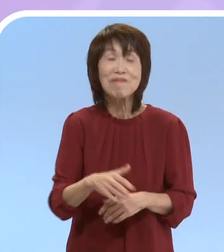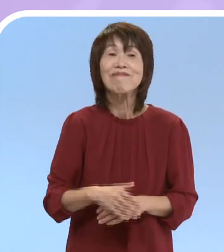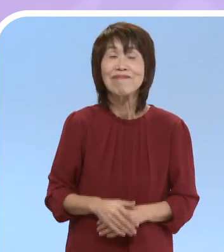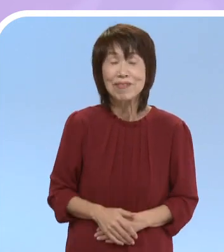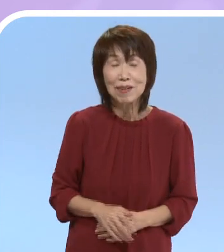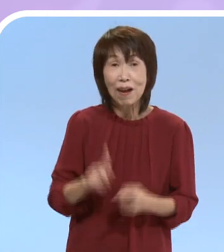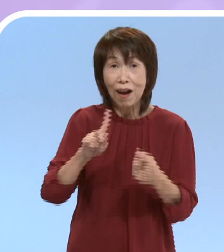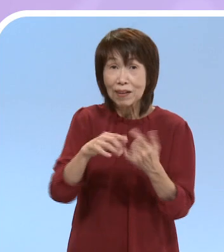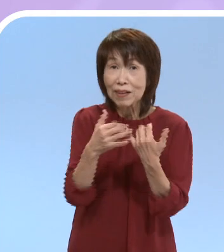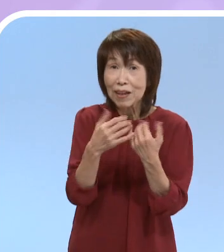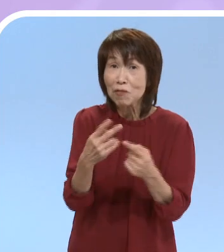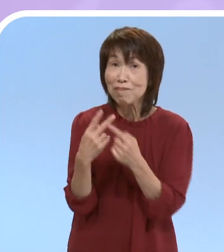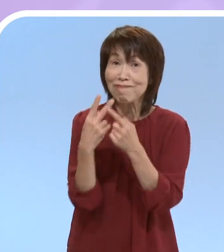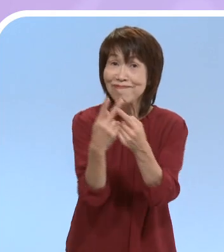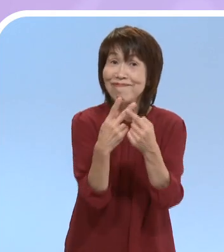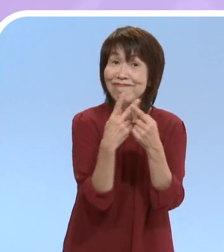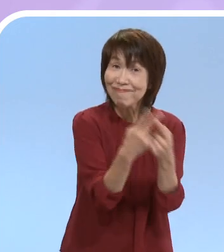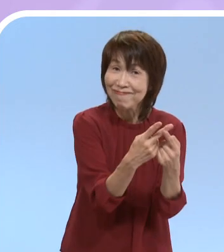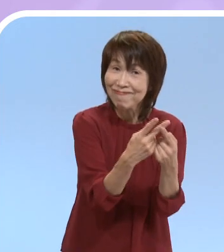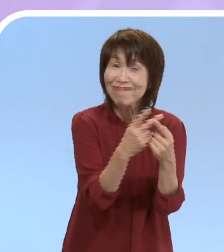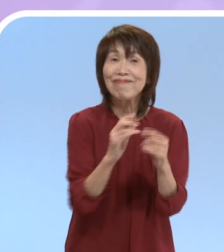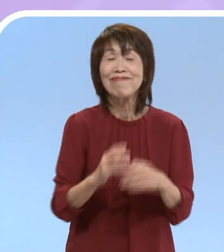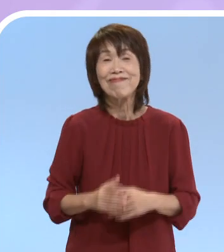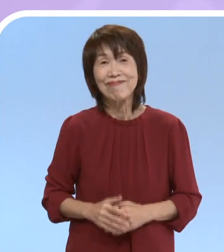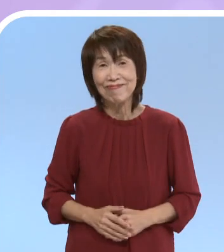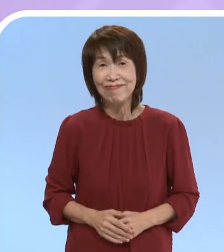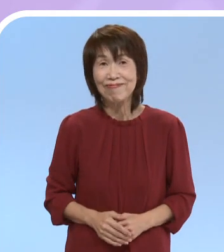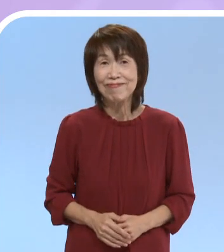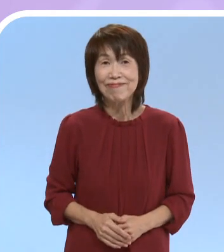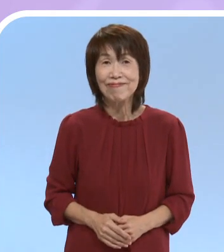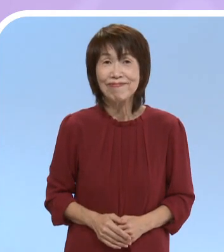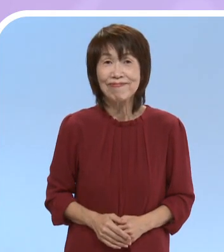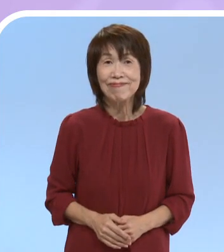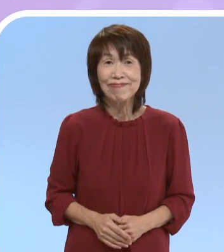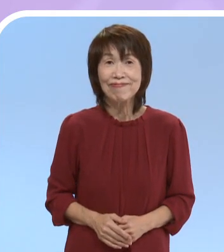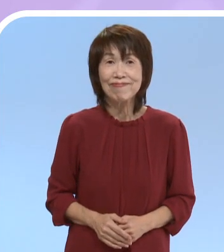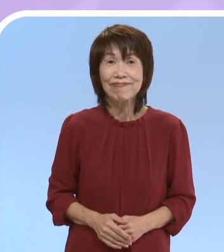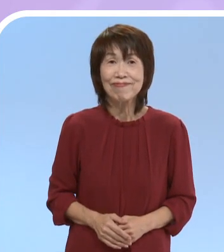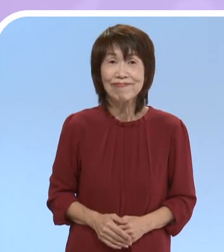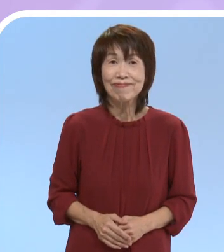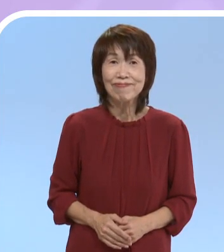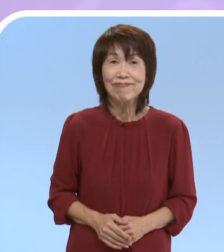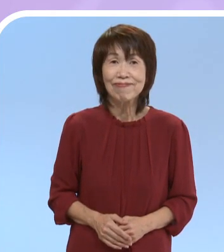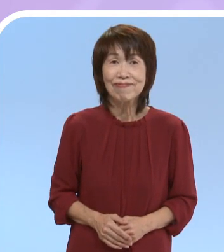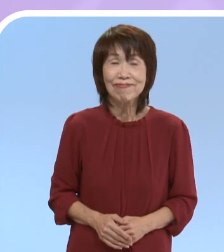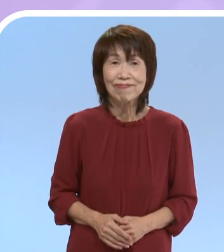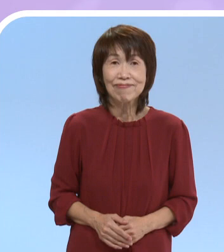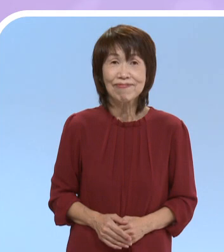当選者の発表は商品の発送をもって返させていただきます。